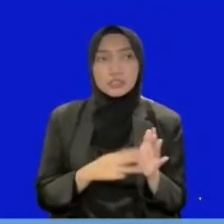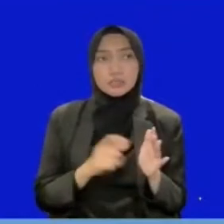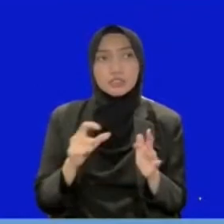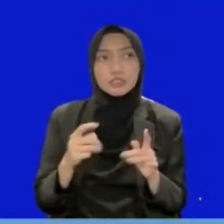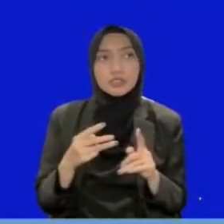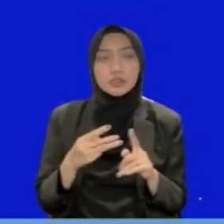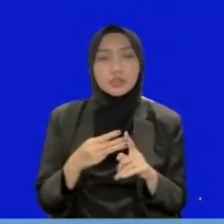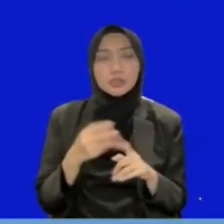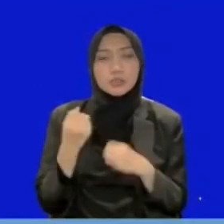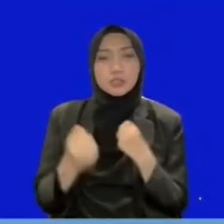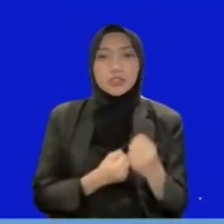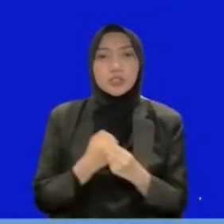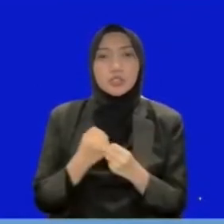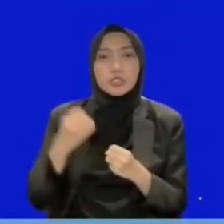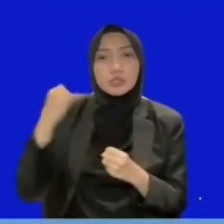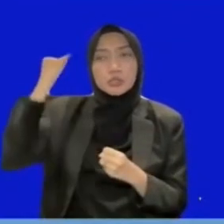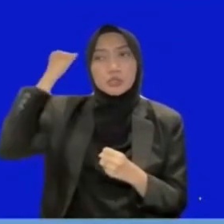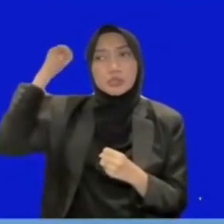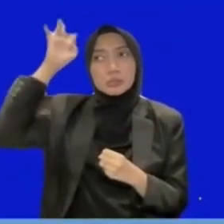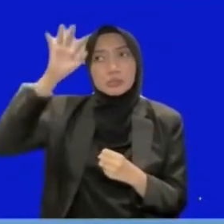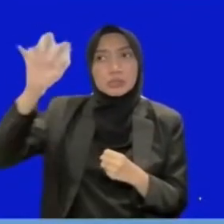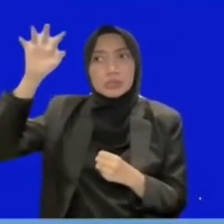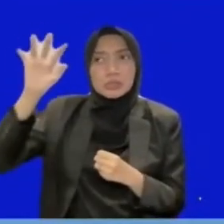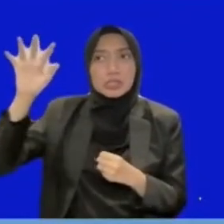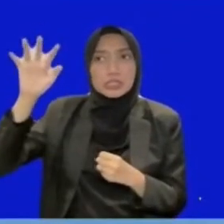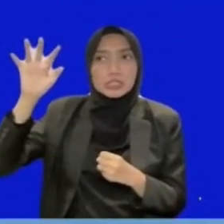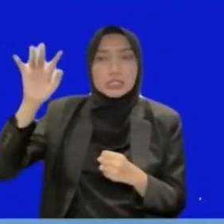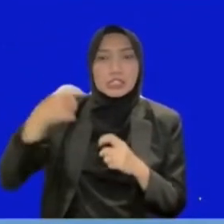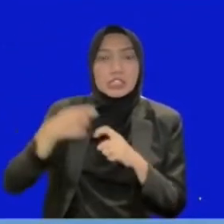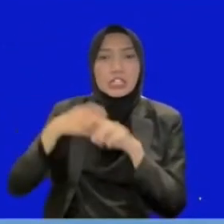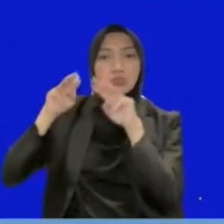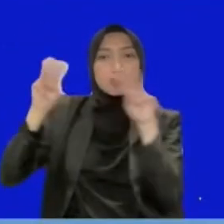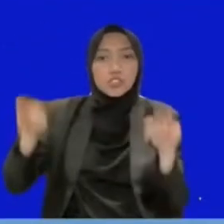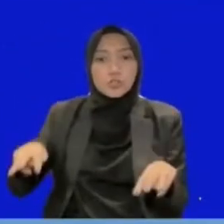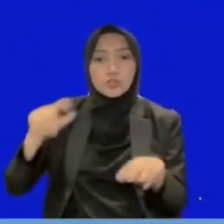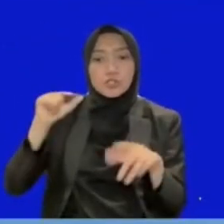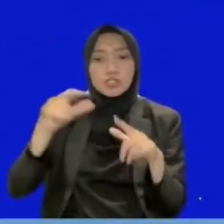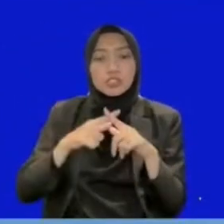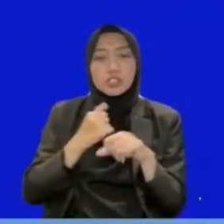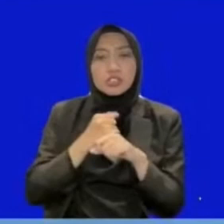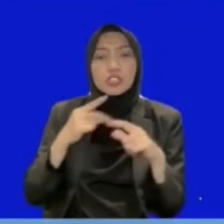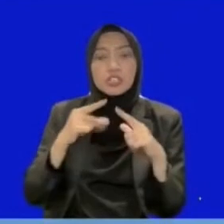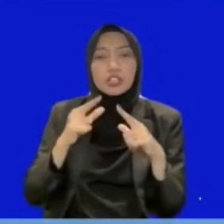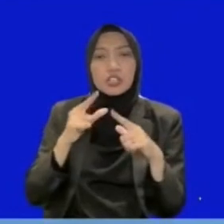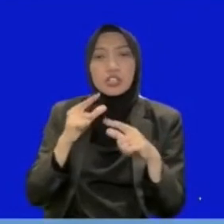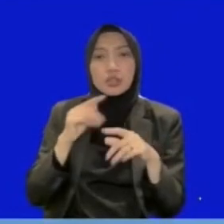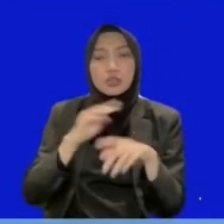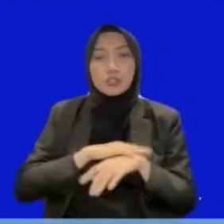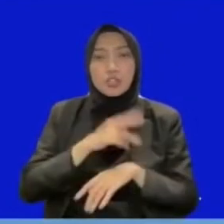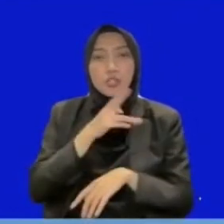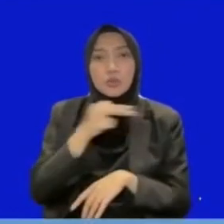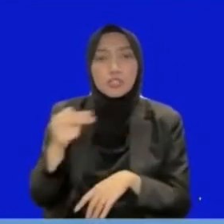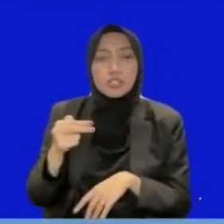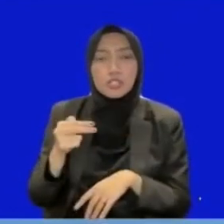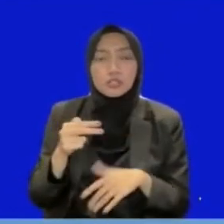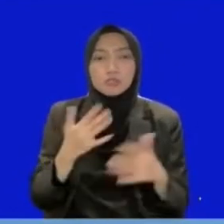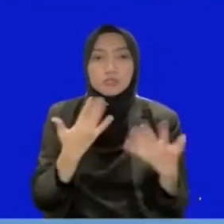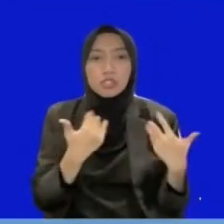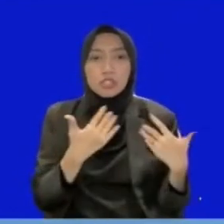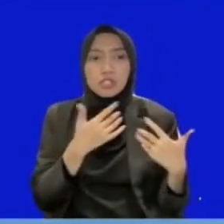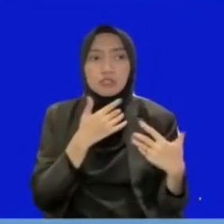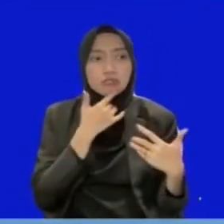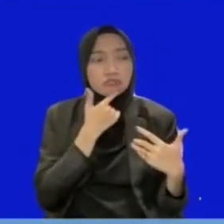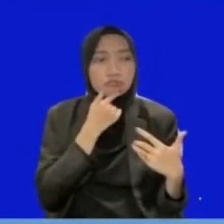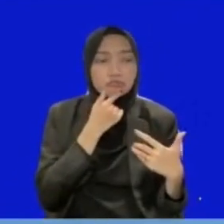untuk melakukan reimajinasi. Reimajinasi dari museum dan cagar budaya yang ada di Indonesia gitu. Biar apa lebih tadi apa ya?